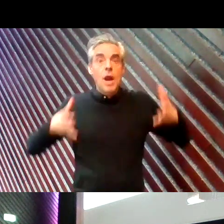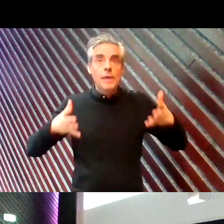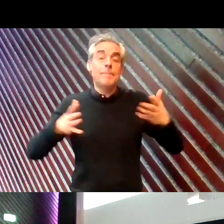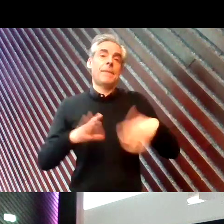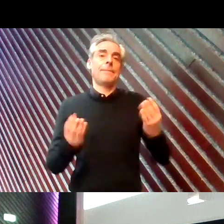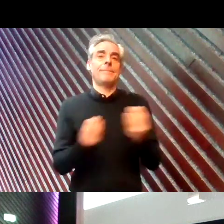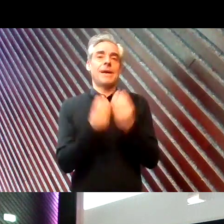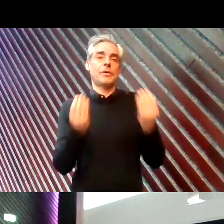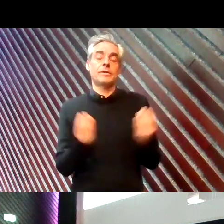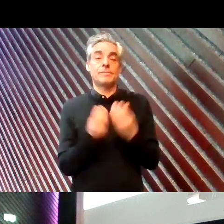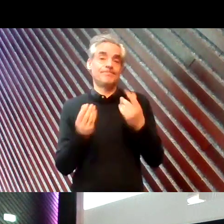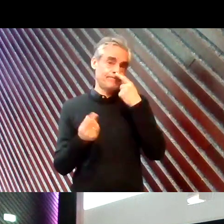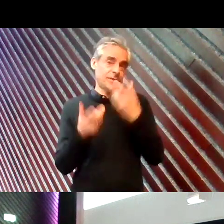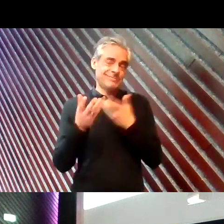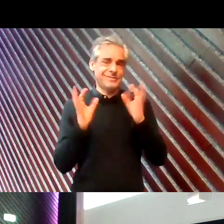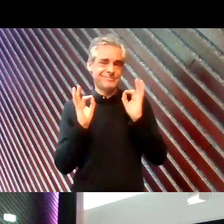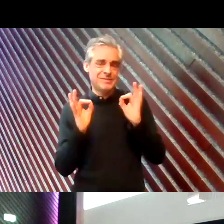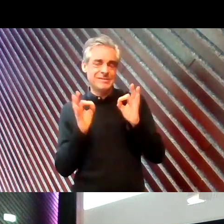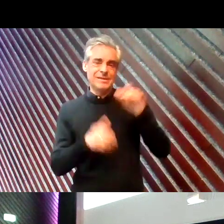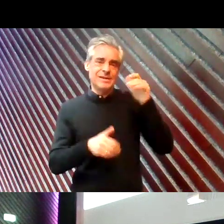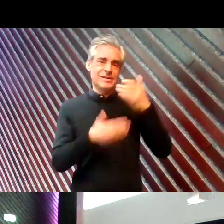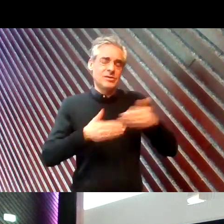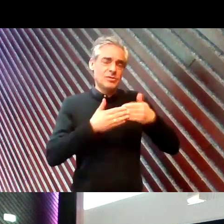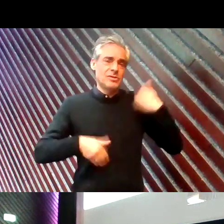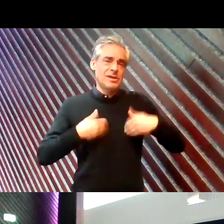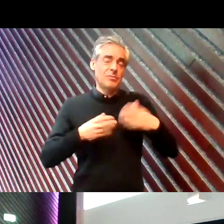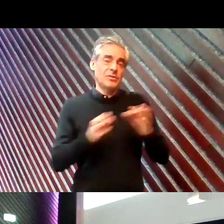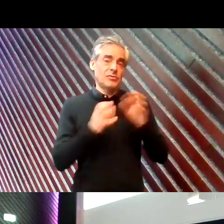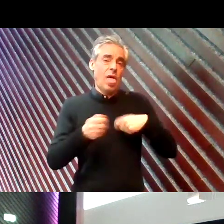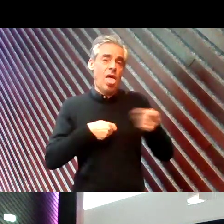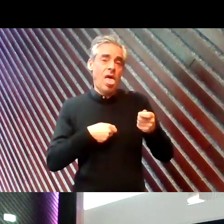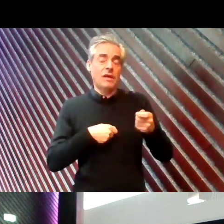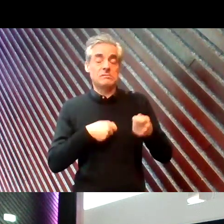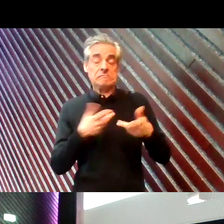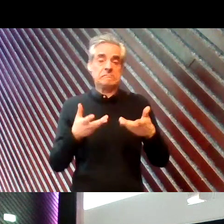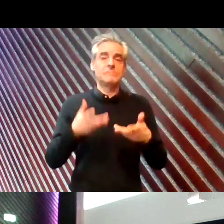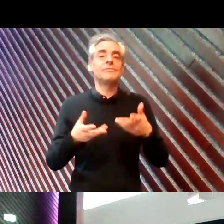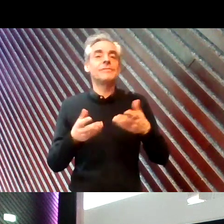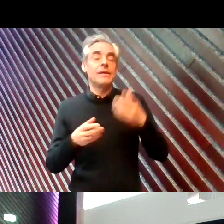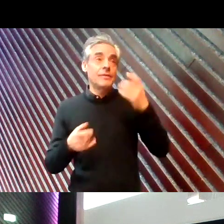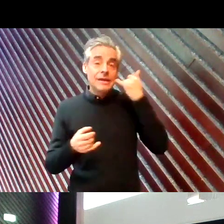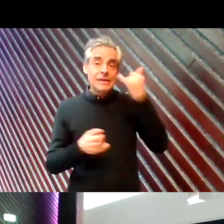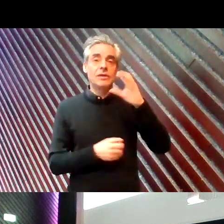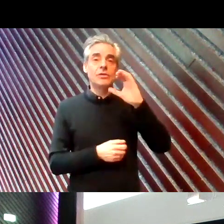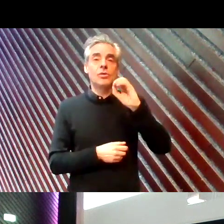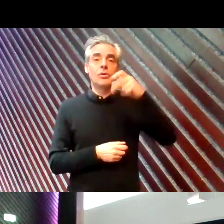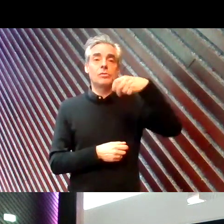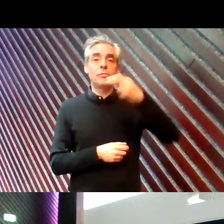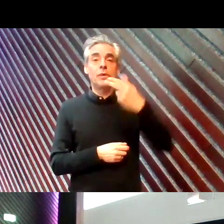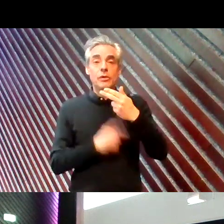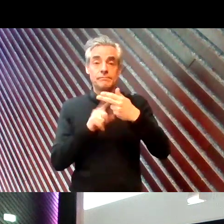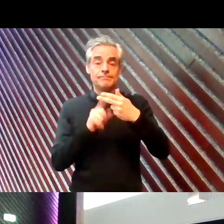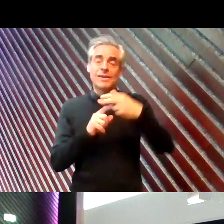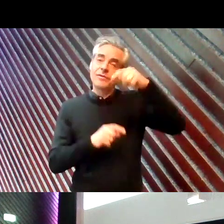malheureusement qui ne sont pas toujours en lien ou en tout cas chacun peut parfois un peu travailler dans son coin et dans cette logique d'open data l'idée c